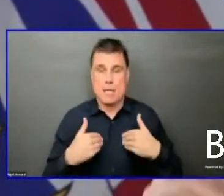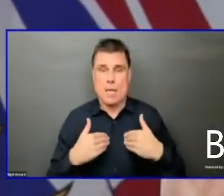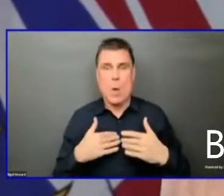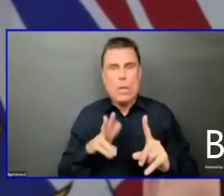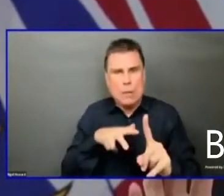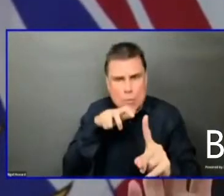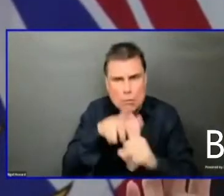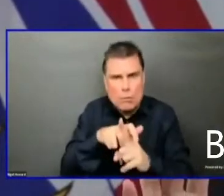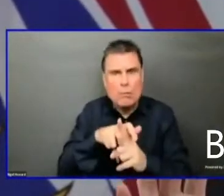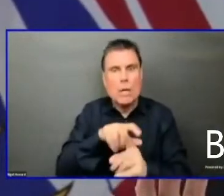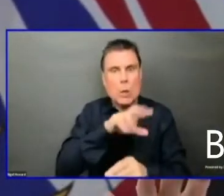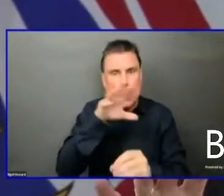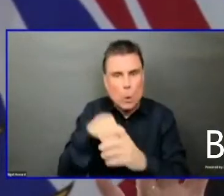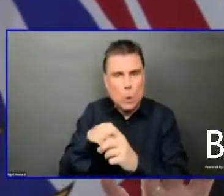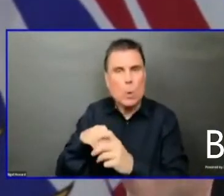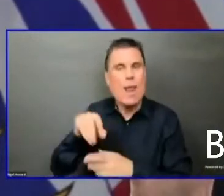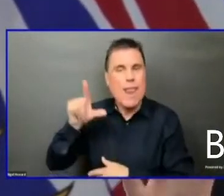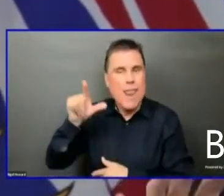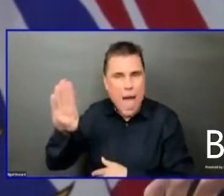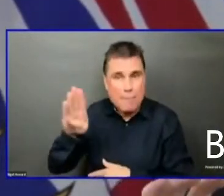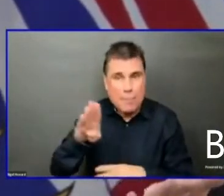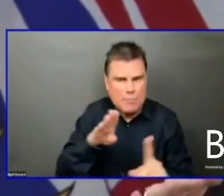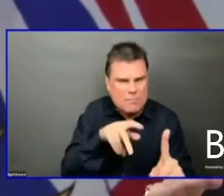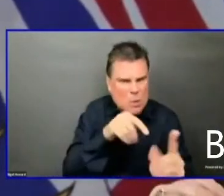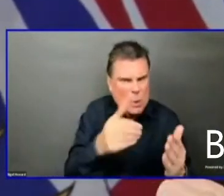个值才能够加强？